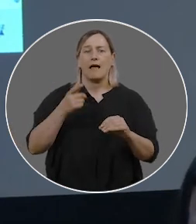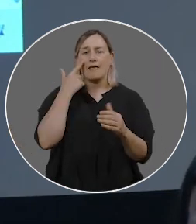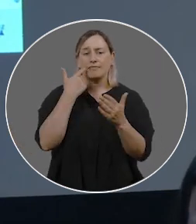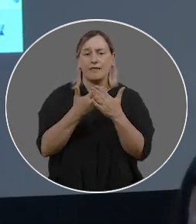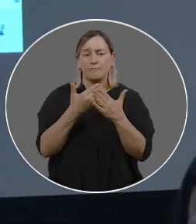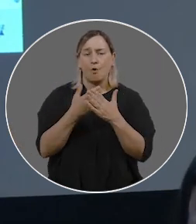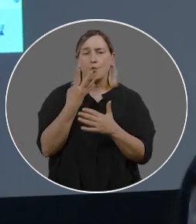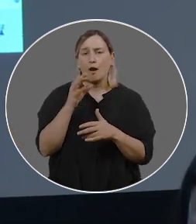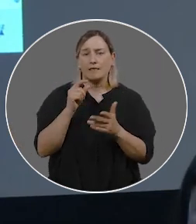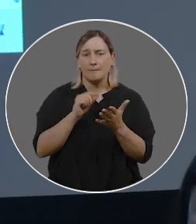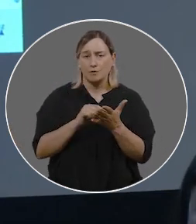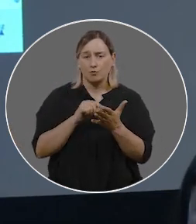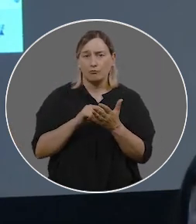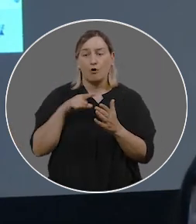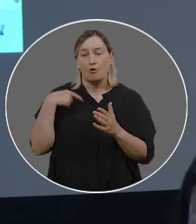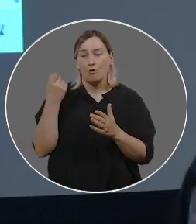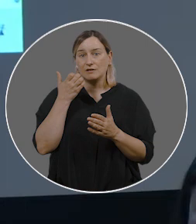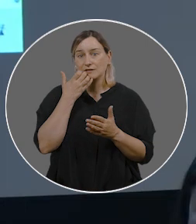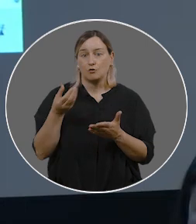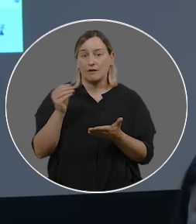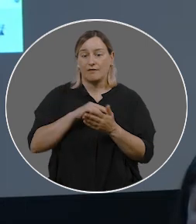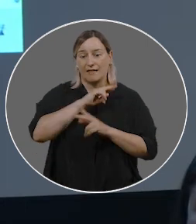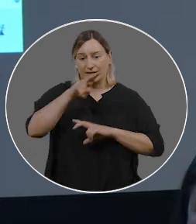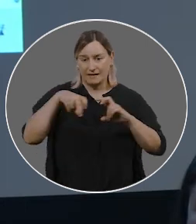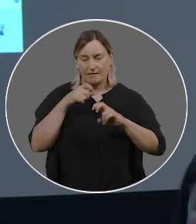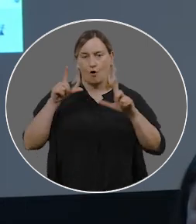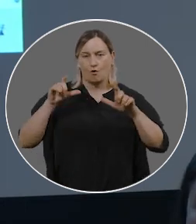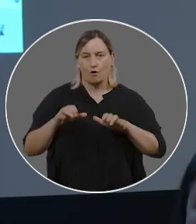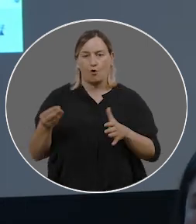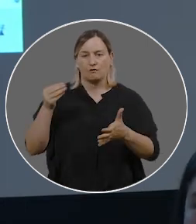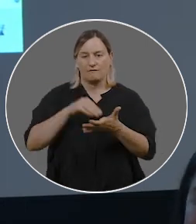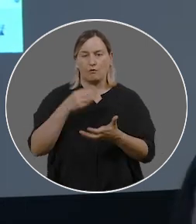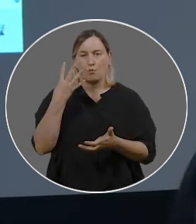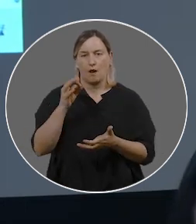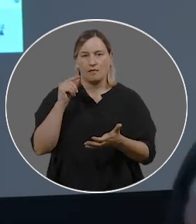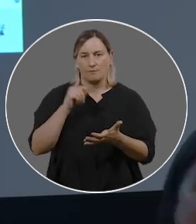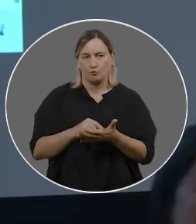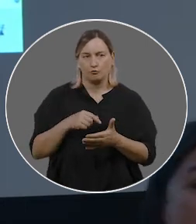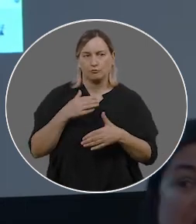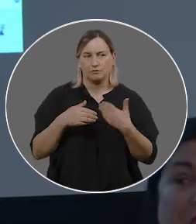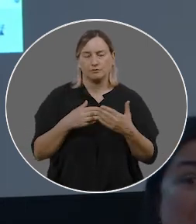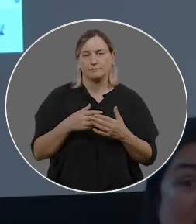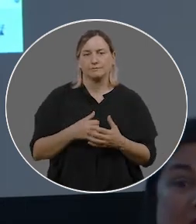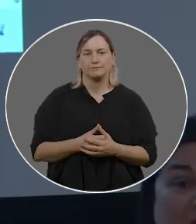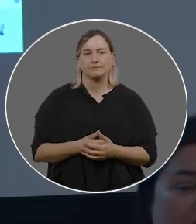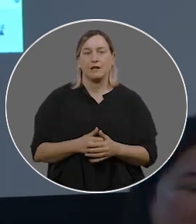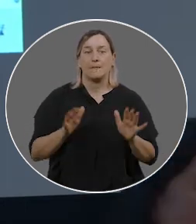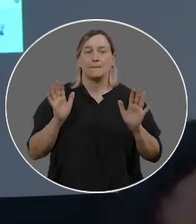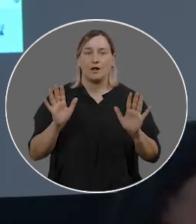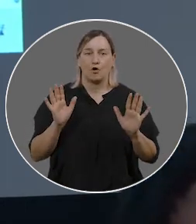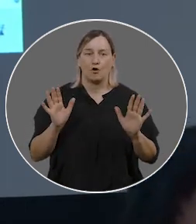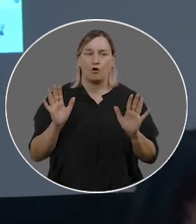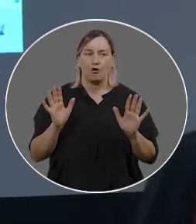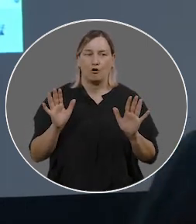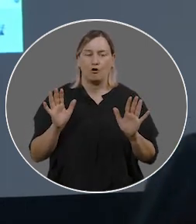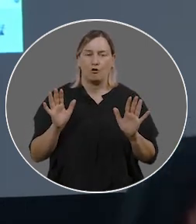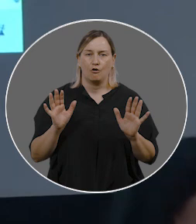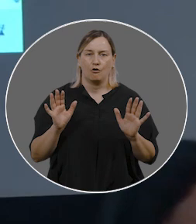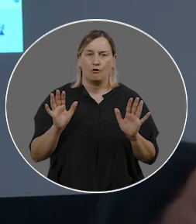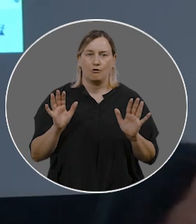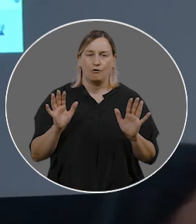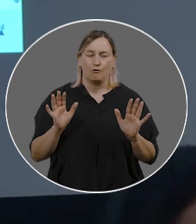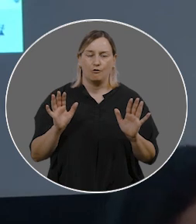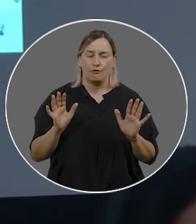minuts, i després, si tornes a reiniciar l'ordinador, el pots tornar a fer servir i així. Però sí, en bucle. Sí.